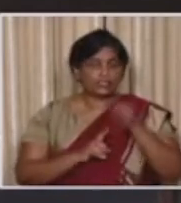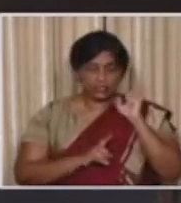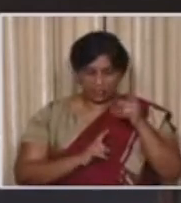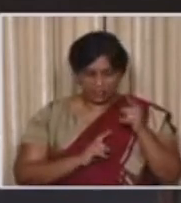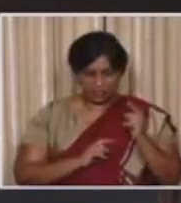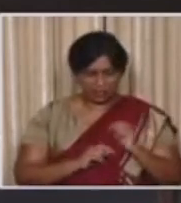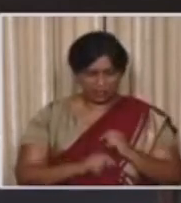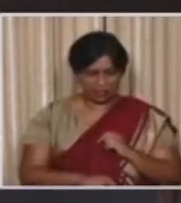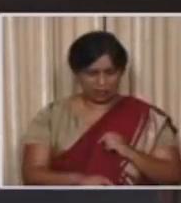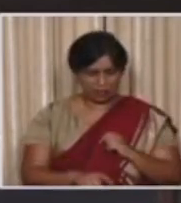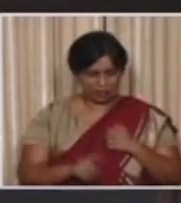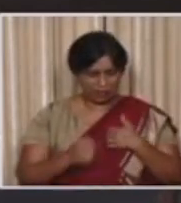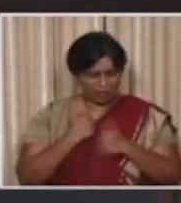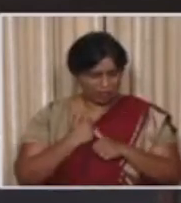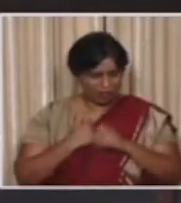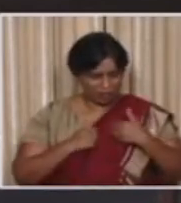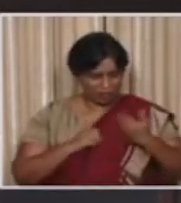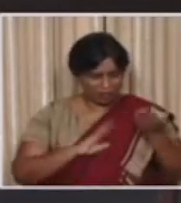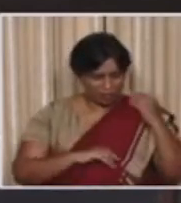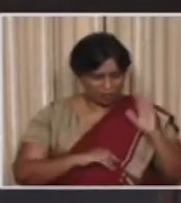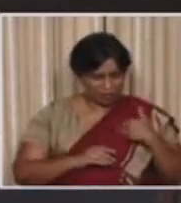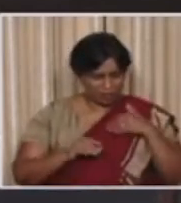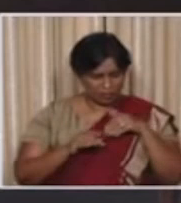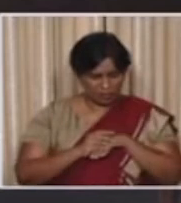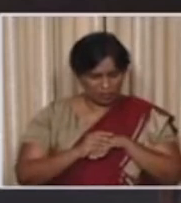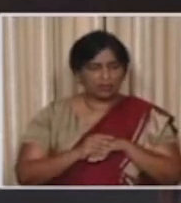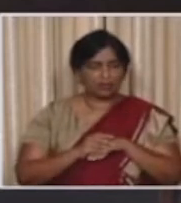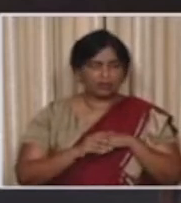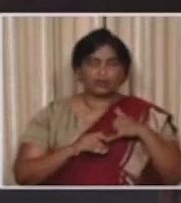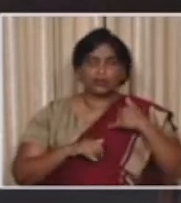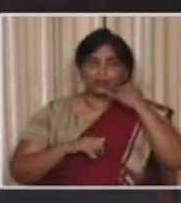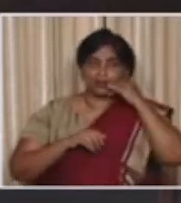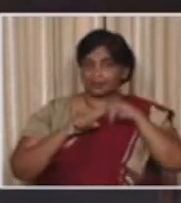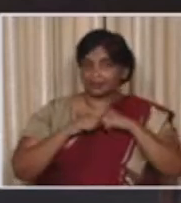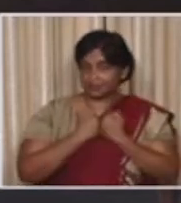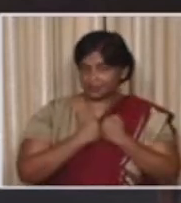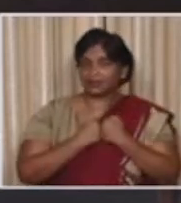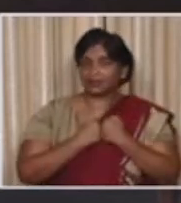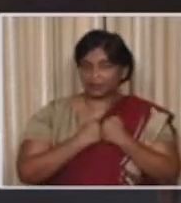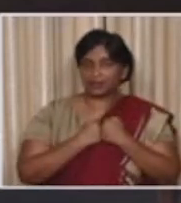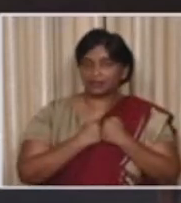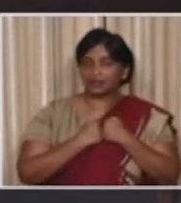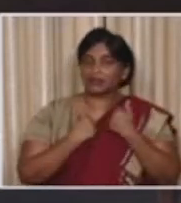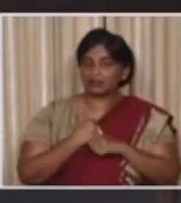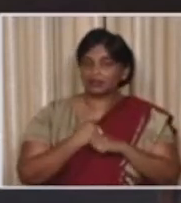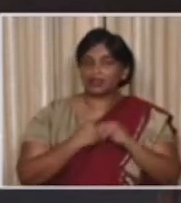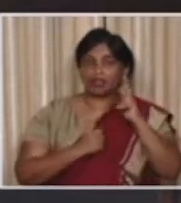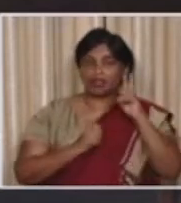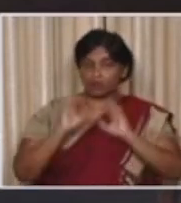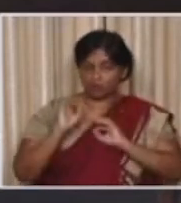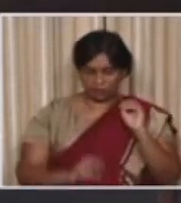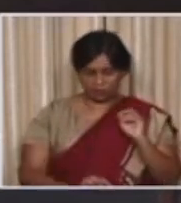ජනාධිපතිතුමා එතුමා හැදුවා එදා අපි හිටපු ඒ සමග පෙරමුණු ආණ්ඩුවේ. ඒකෙදි හැදුවා